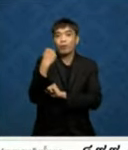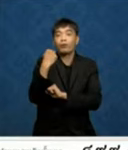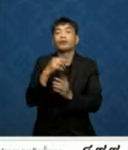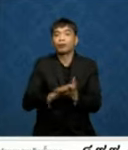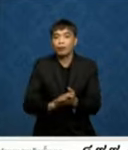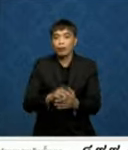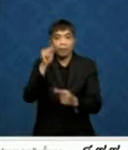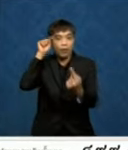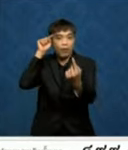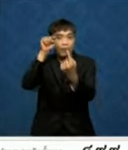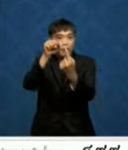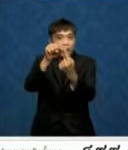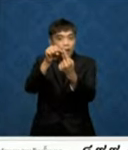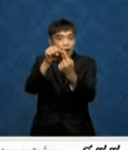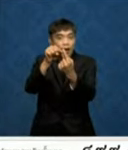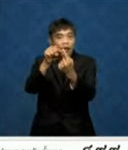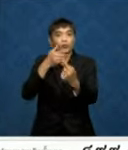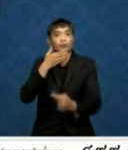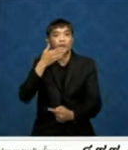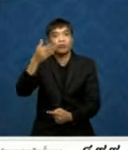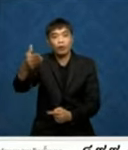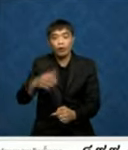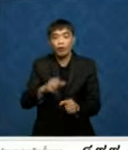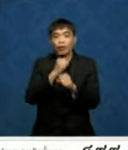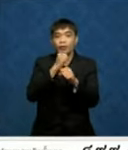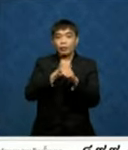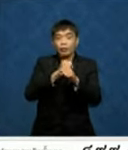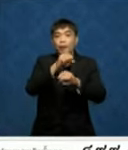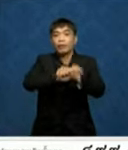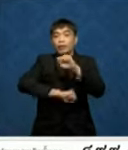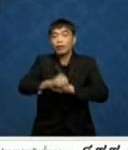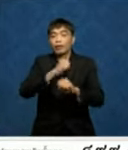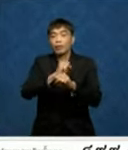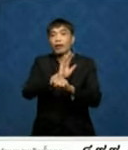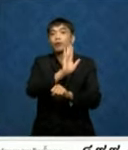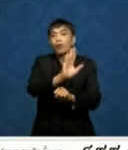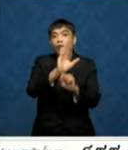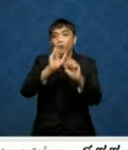พัฒนาที่ยั่งยืนและแผนการปฏิบัติราชการของกระทรวง